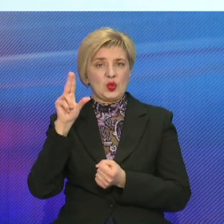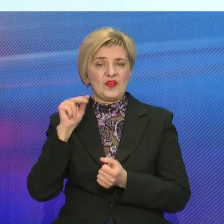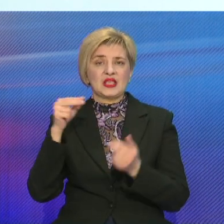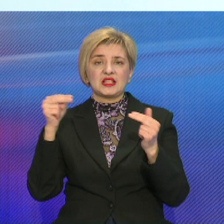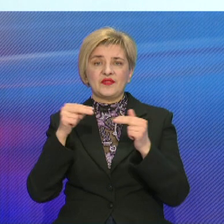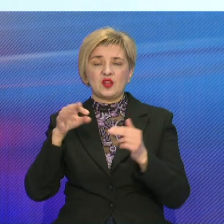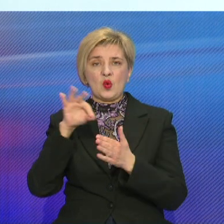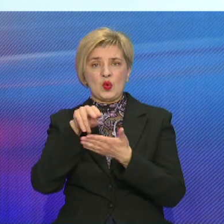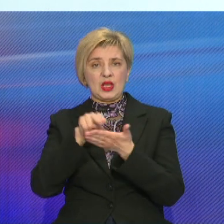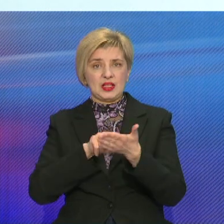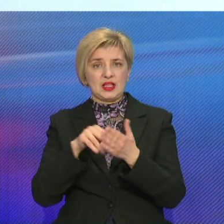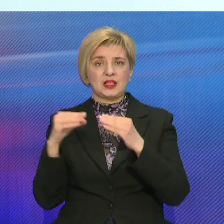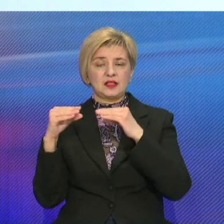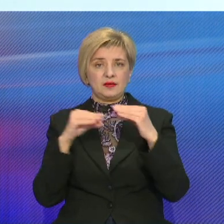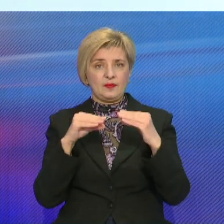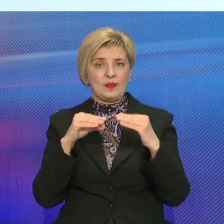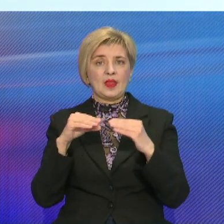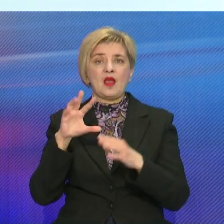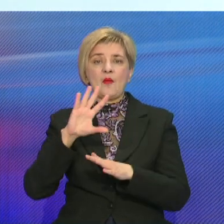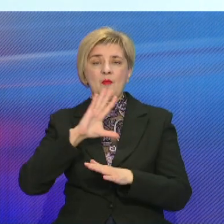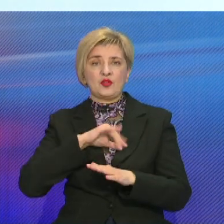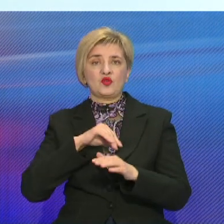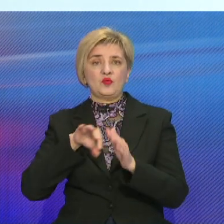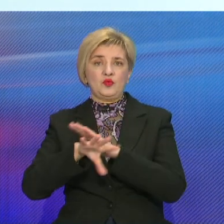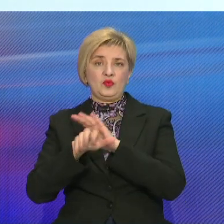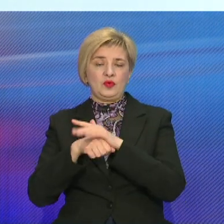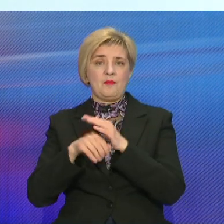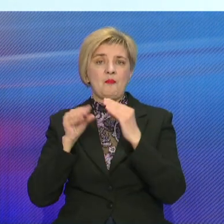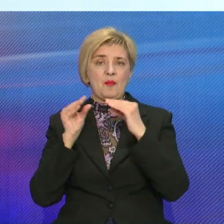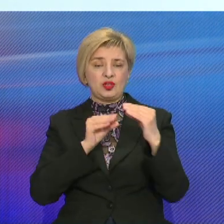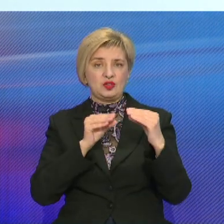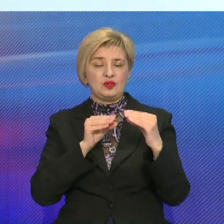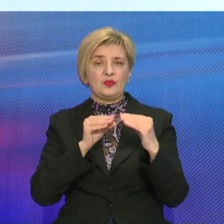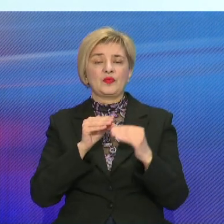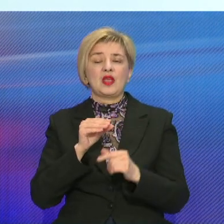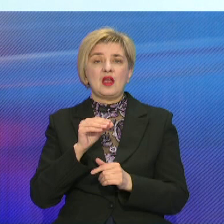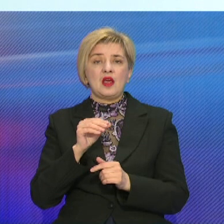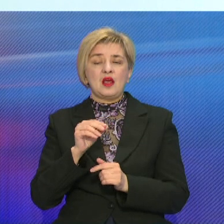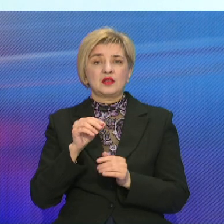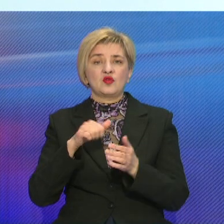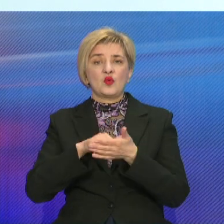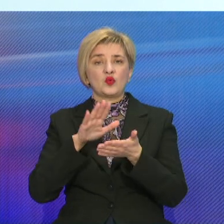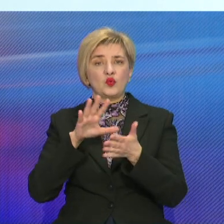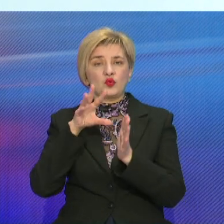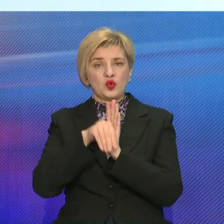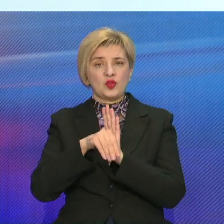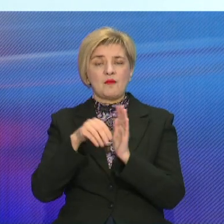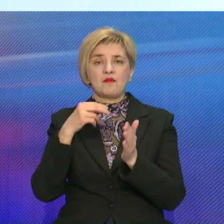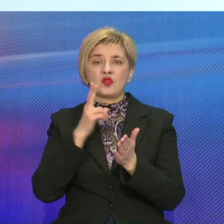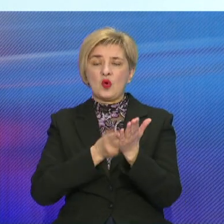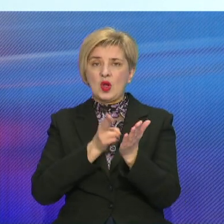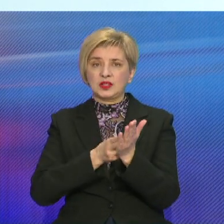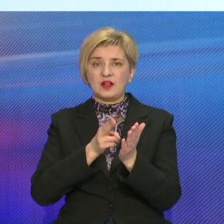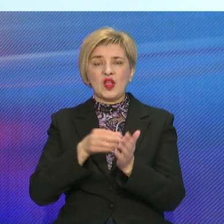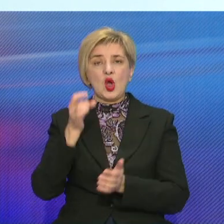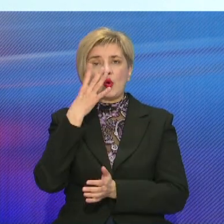регистрации транспортного средства, после чего угнал с гаража его автомобиль. С учетом представленных гособвинителем доказательств, Гродненский областной